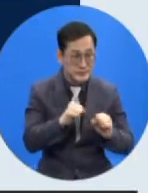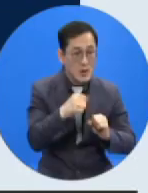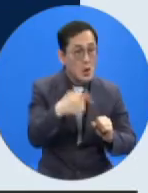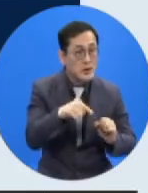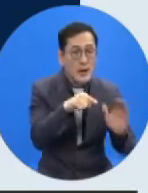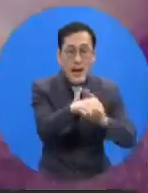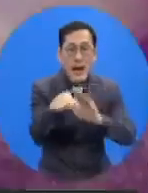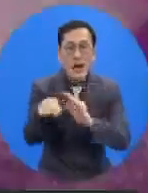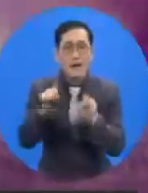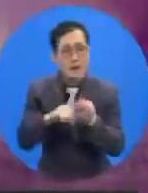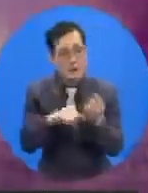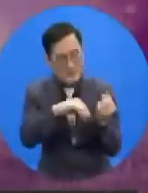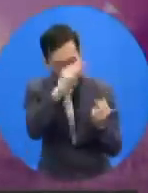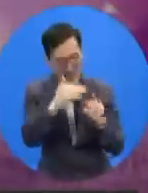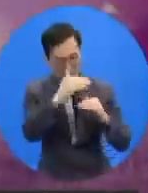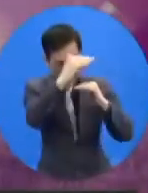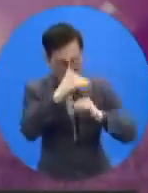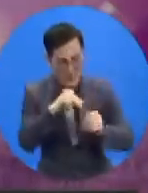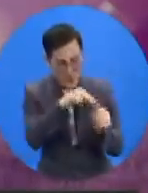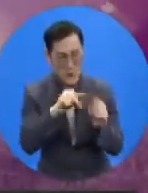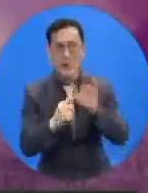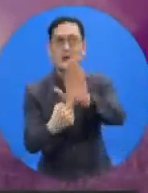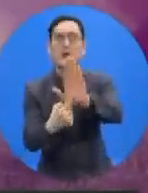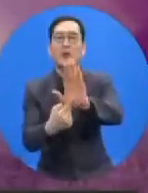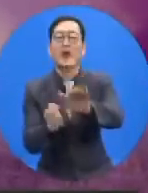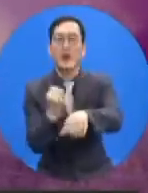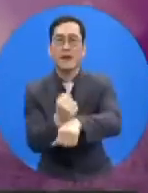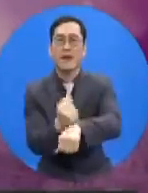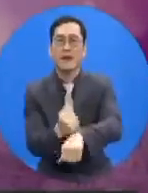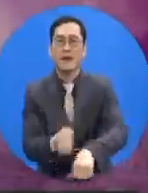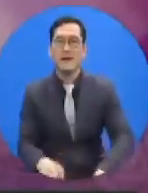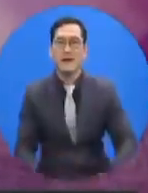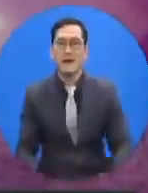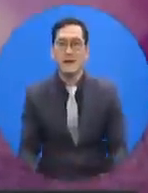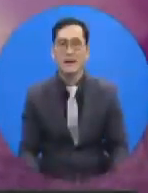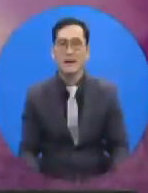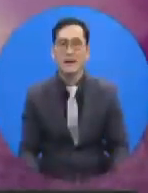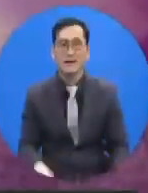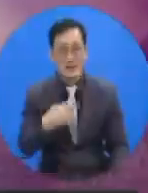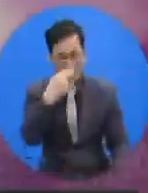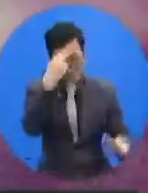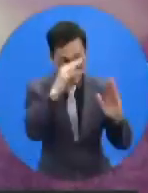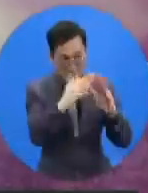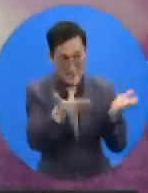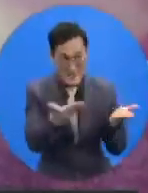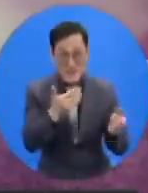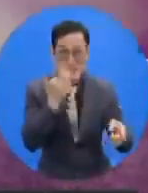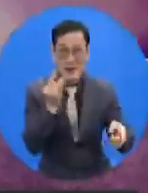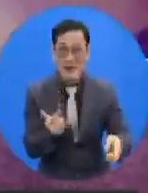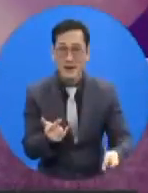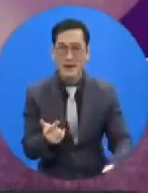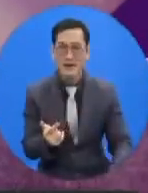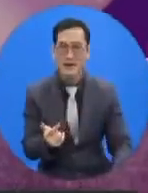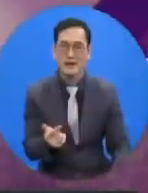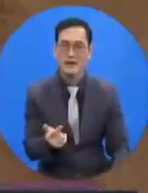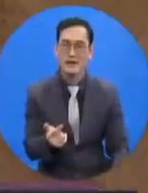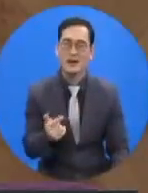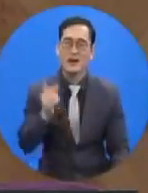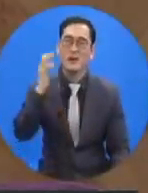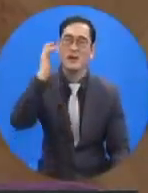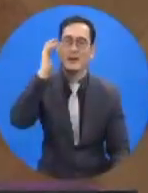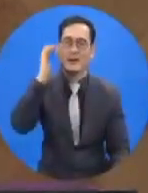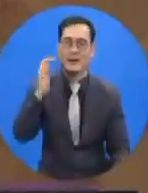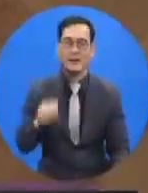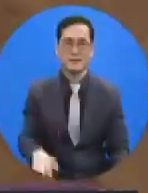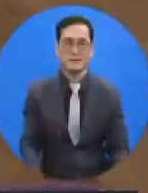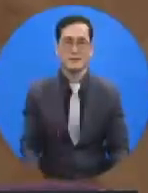문쪽 착원하셨잖아요. 요런 디테일 등을 좀 우리가 놓치면 안 될 것 같아요, 결과적으로. 예. 지금 이게